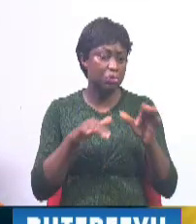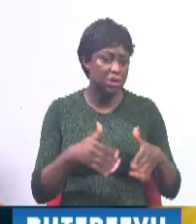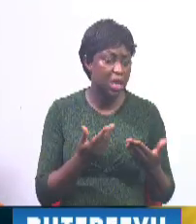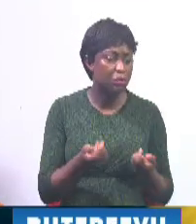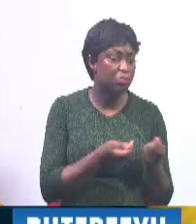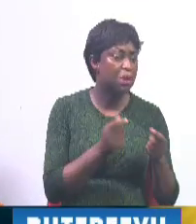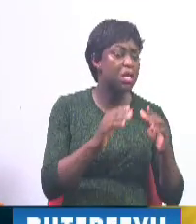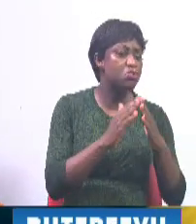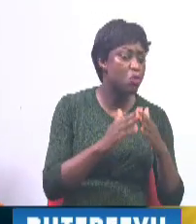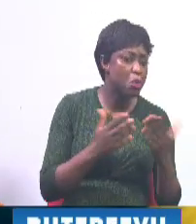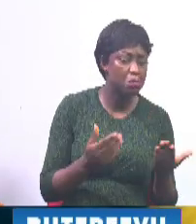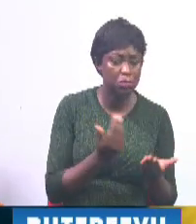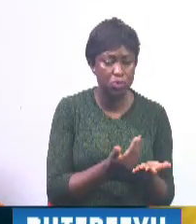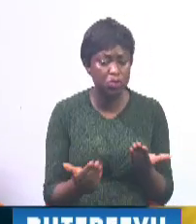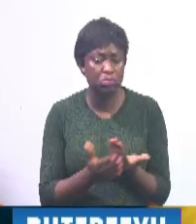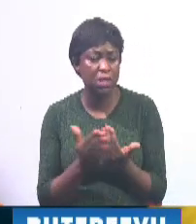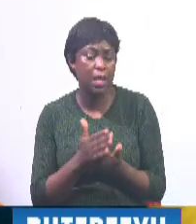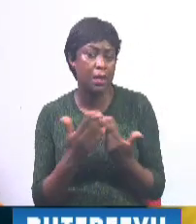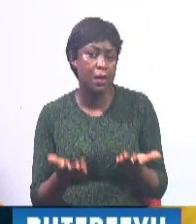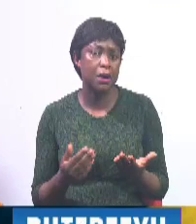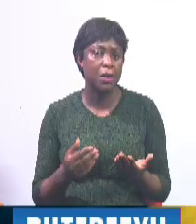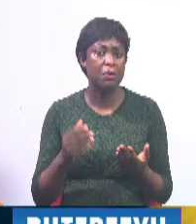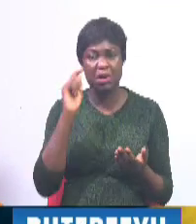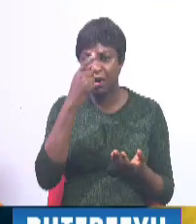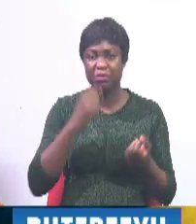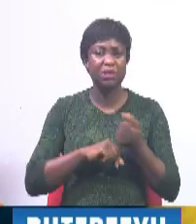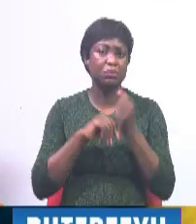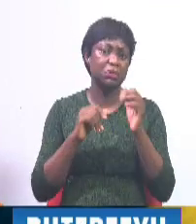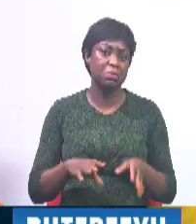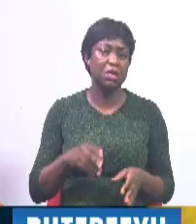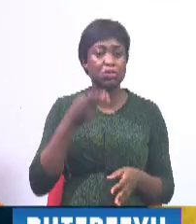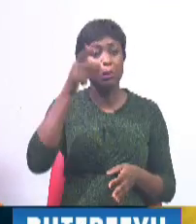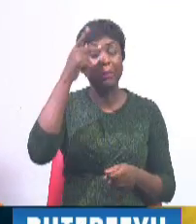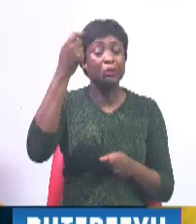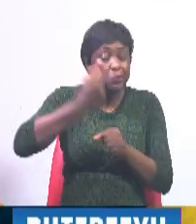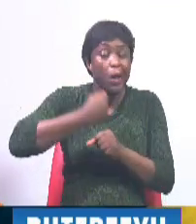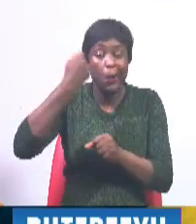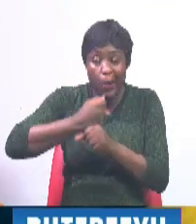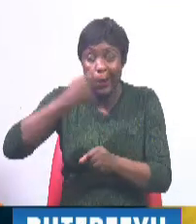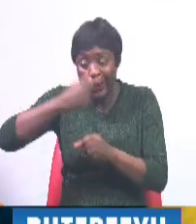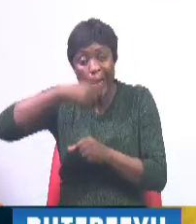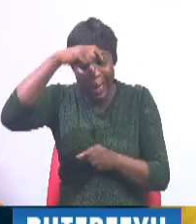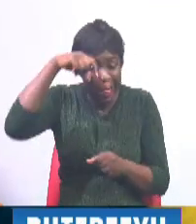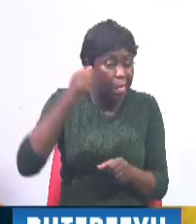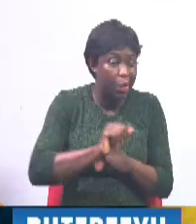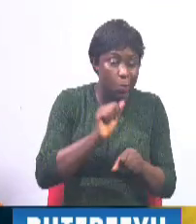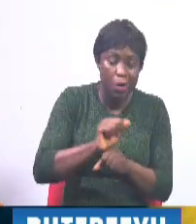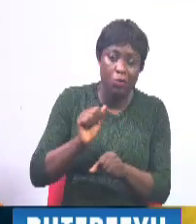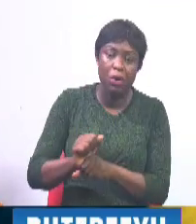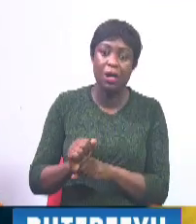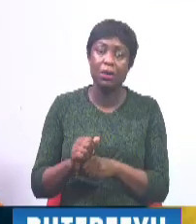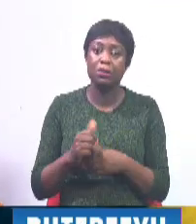n'abaana okulabirirwa weesanga nti abazadde bakola nnyo kati